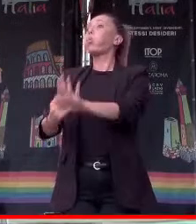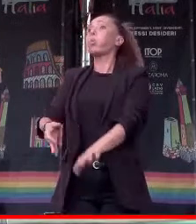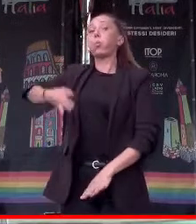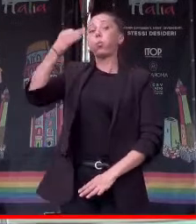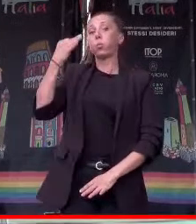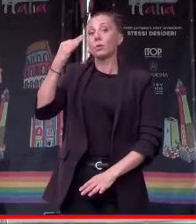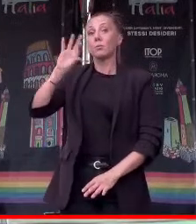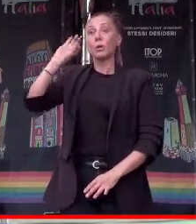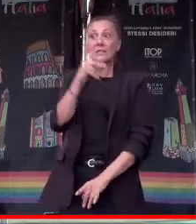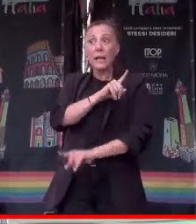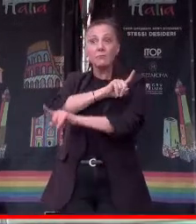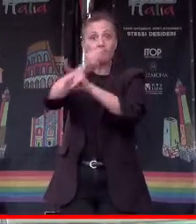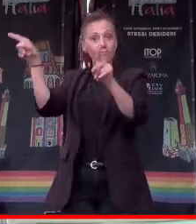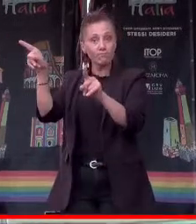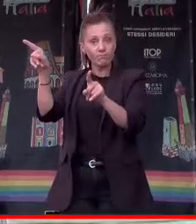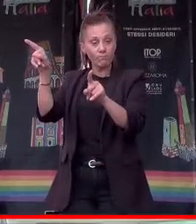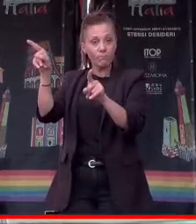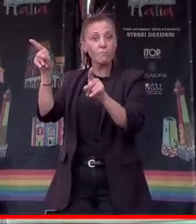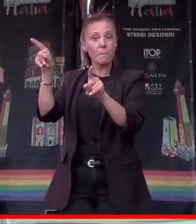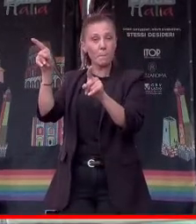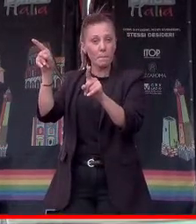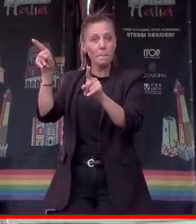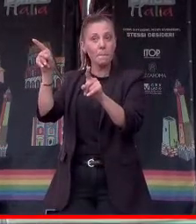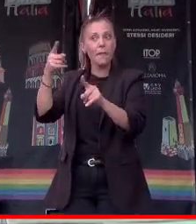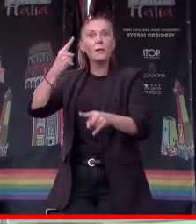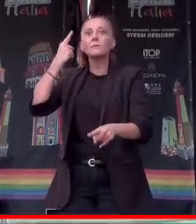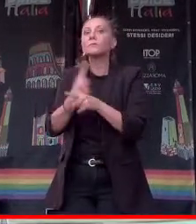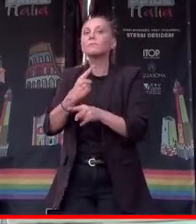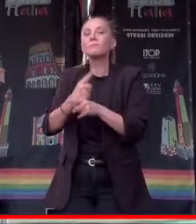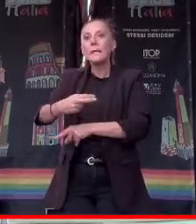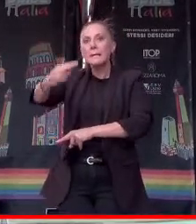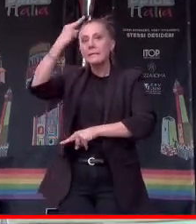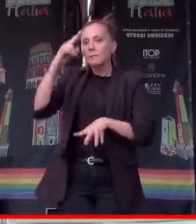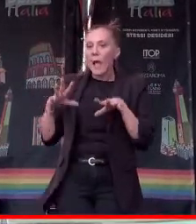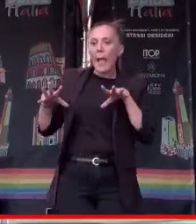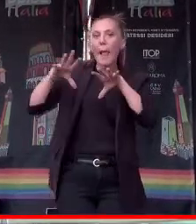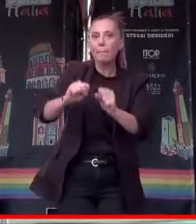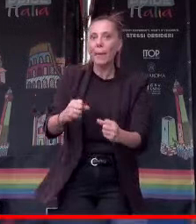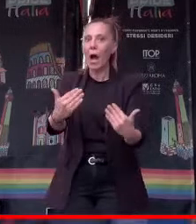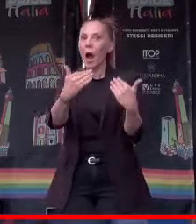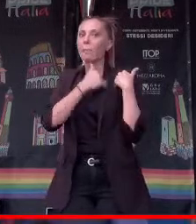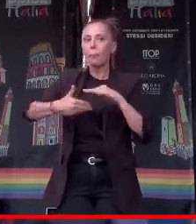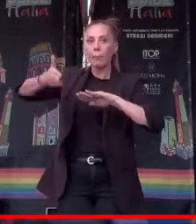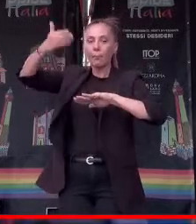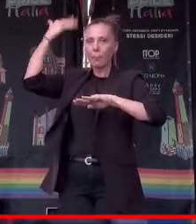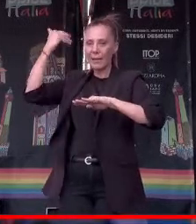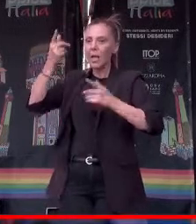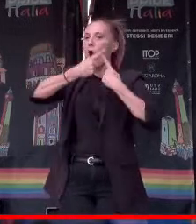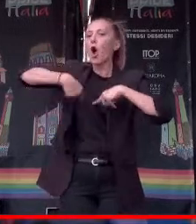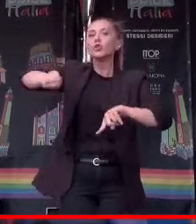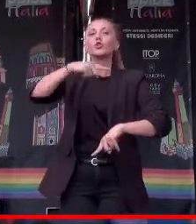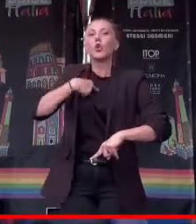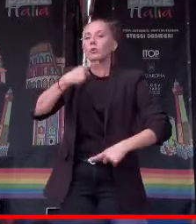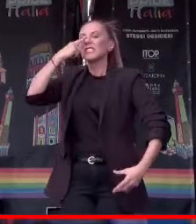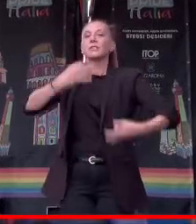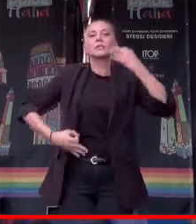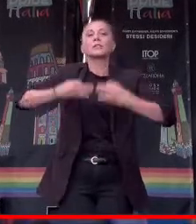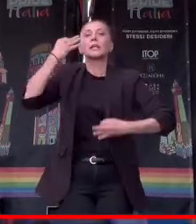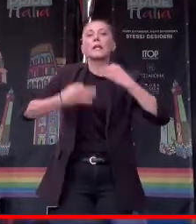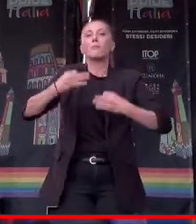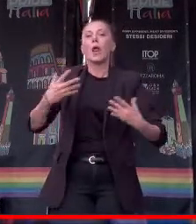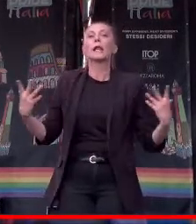all'amministrazione che se non avessero tenuto conto dell'impegno che si erano assunti avremmo agito legalmente insieme